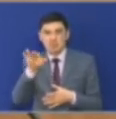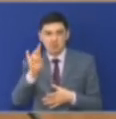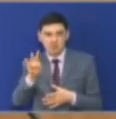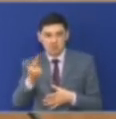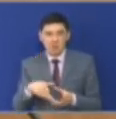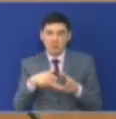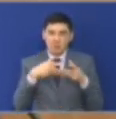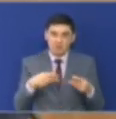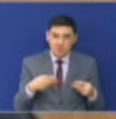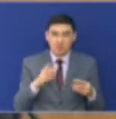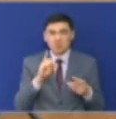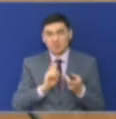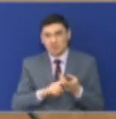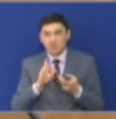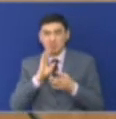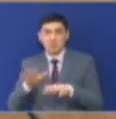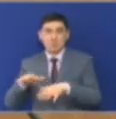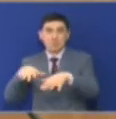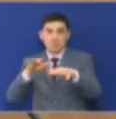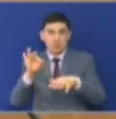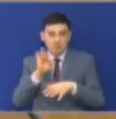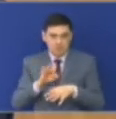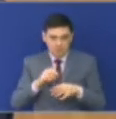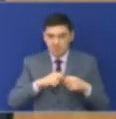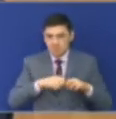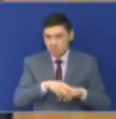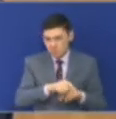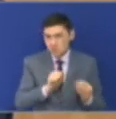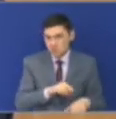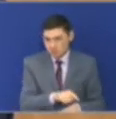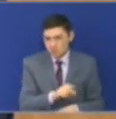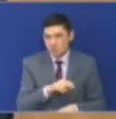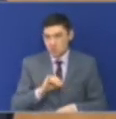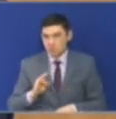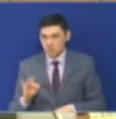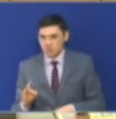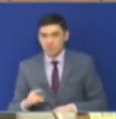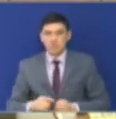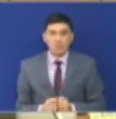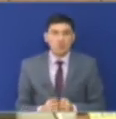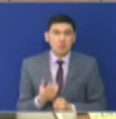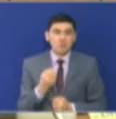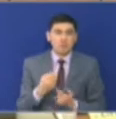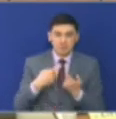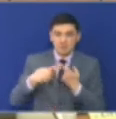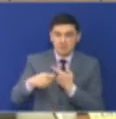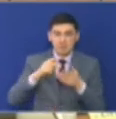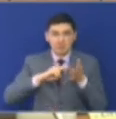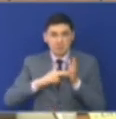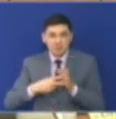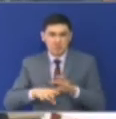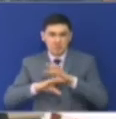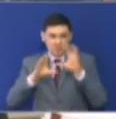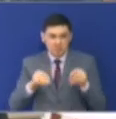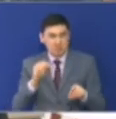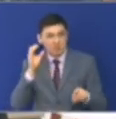және күзгі су тасқыны мәселесін шешуге мүмкіндік береді. Облыс әкімі ағымдағы жылға жоспарланған барлық жобалар туралы ақпаратты